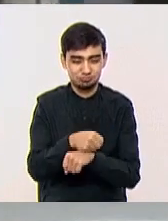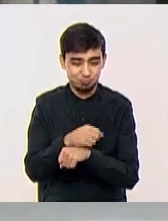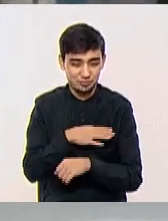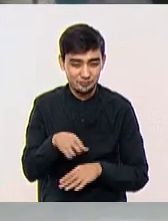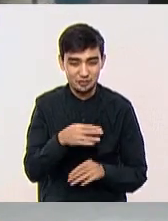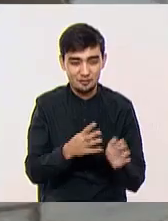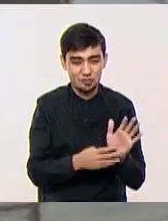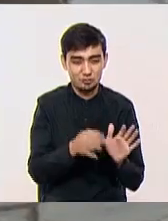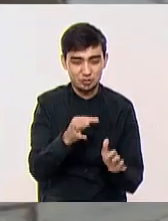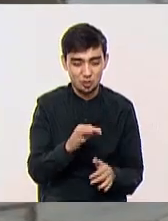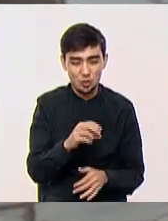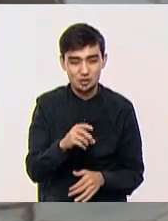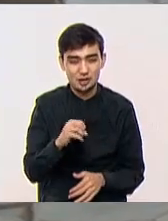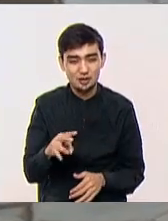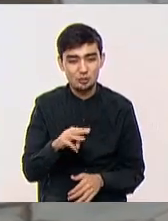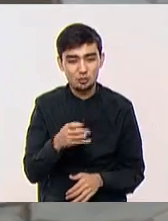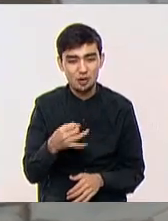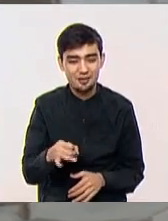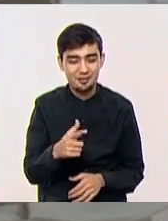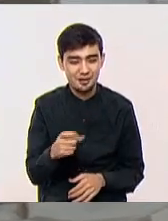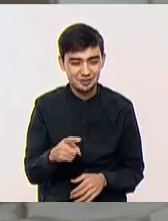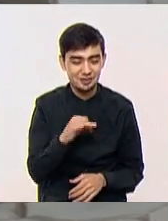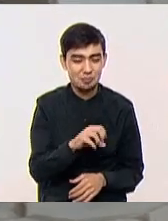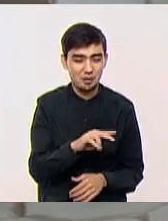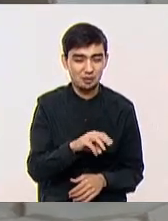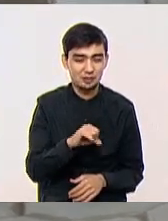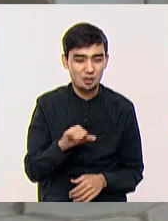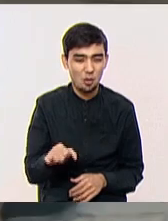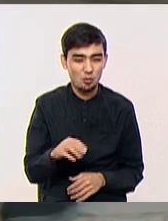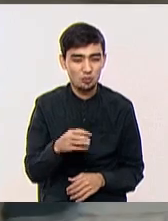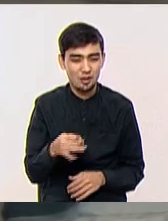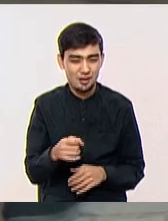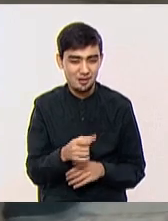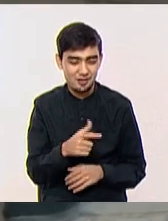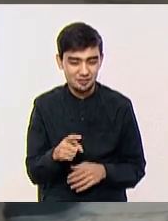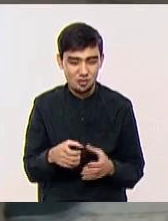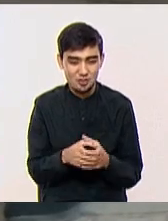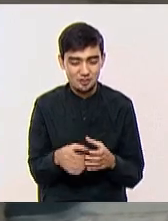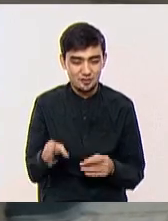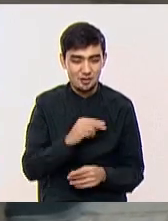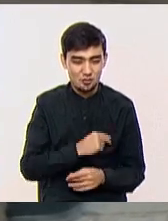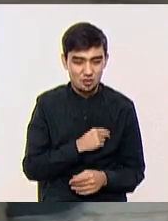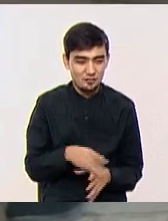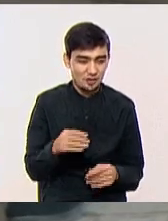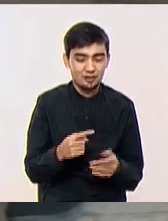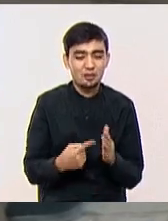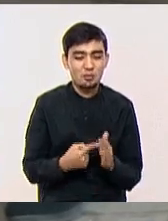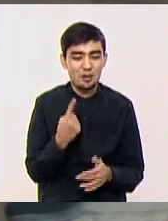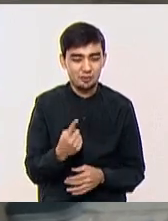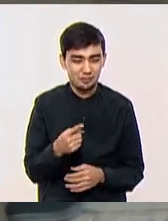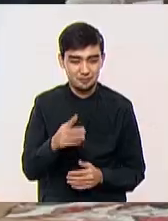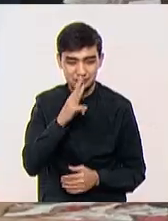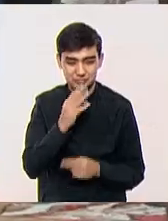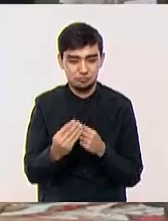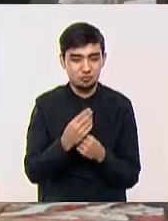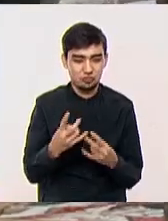Оның 90% өзен мұнай газ бен Маңғыстау мұнай газ компанияларына қызмет көрсететін серіктестіктер. Бәрінің талабы ортақ, жалақыны көтеру.